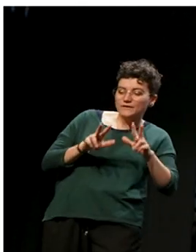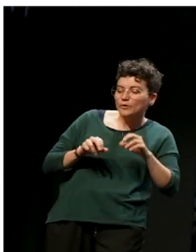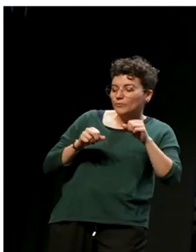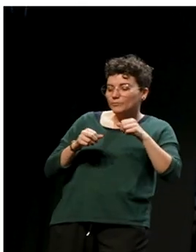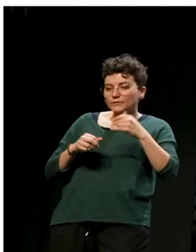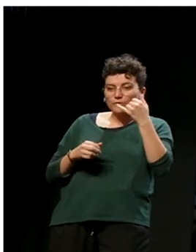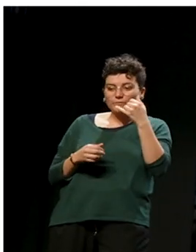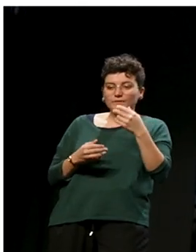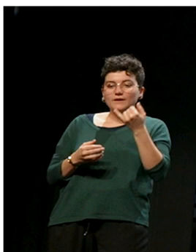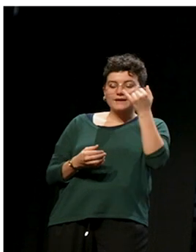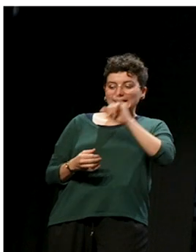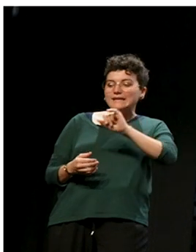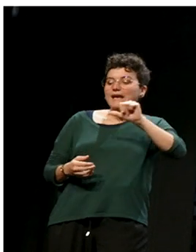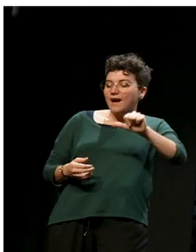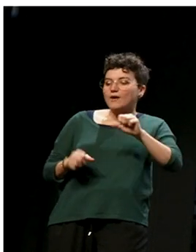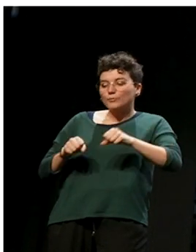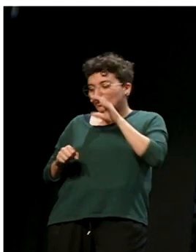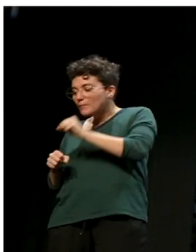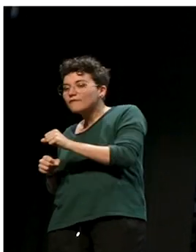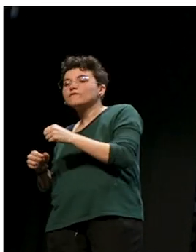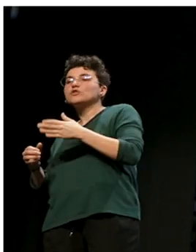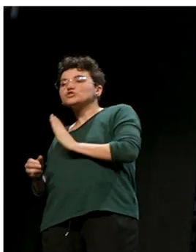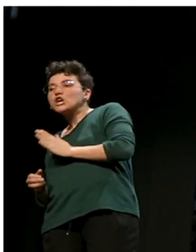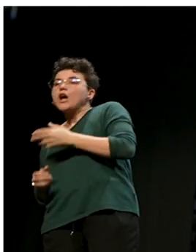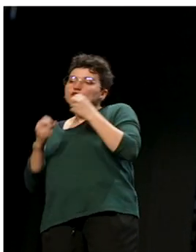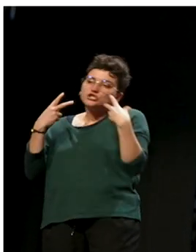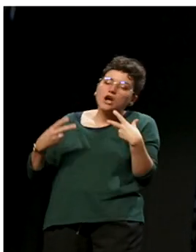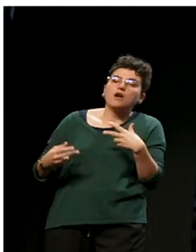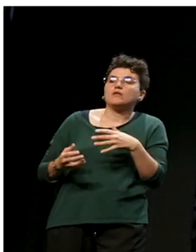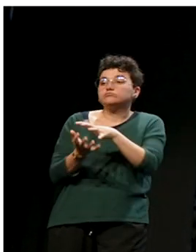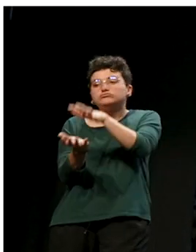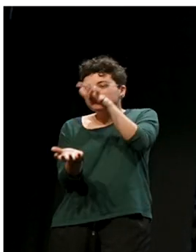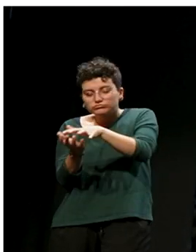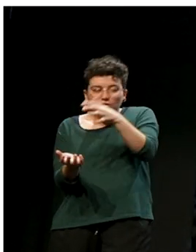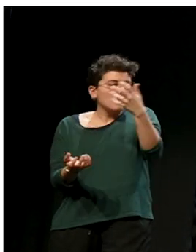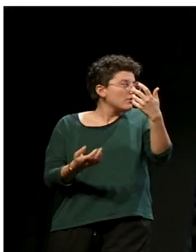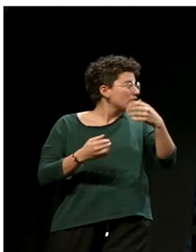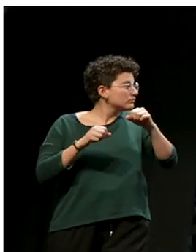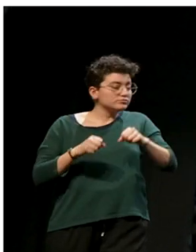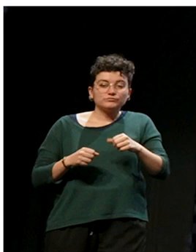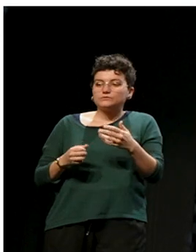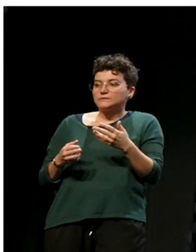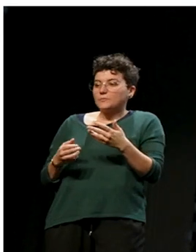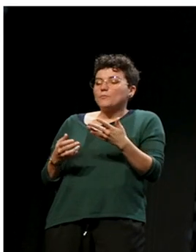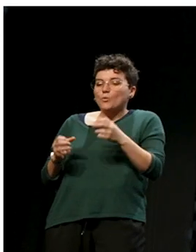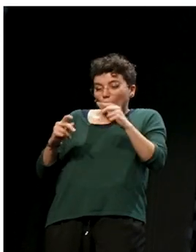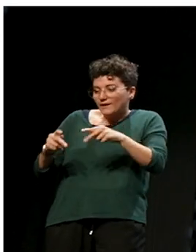pour toi, c'est ça la question, je trouve ça génial, je ne sais pas qui a fait ça, mais à quoi ressemble un chat pour toi ? C'est-à-dire qu'on a demandé à ce système à dire,